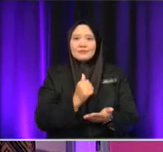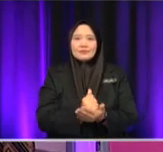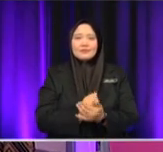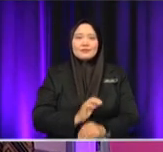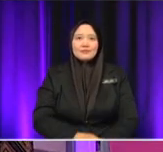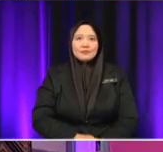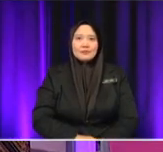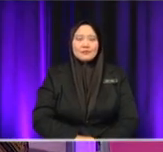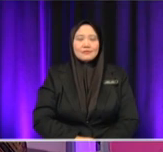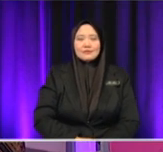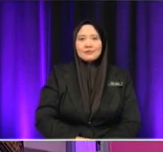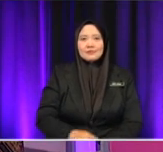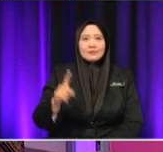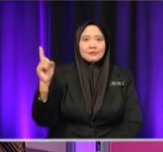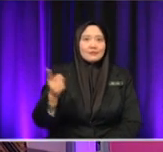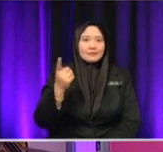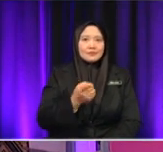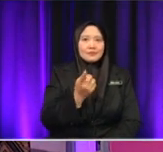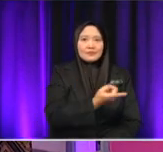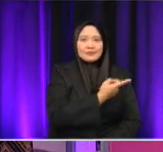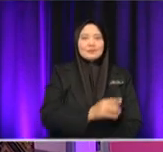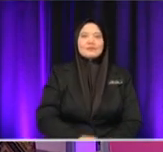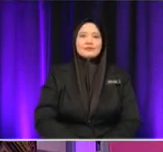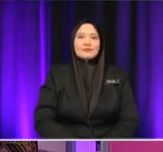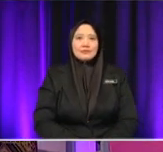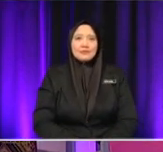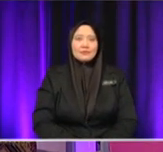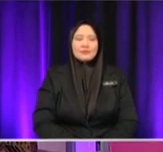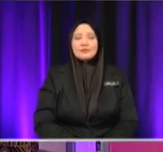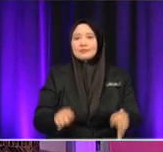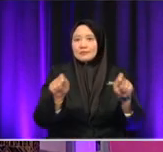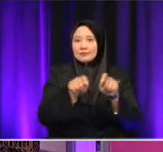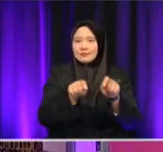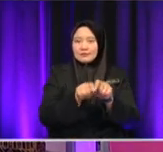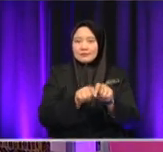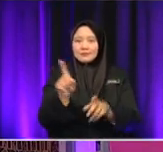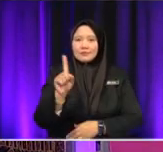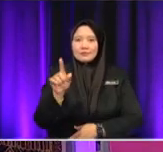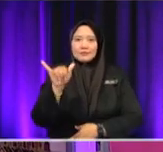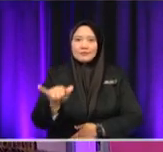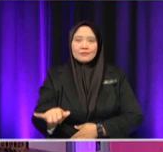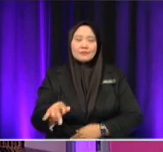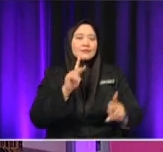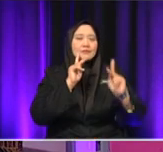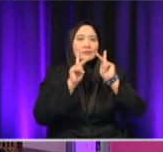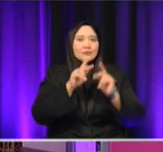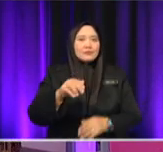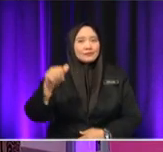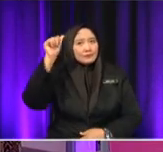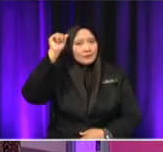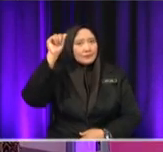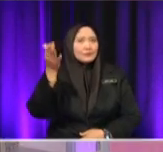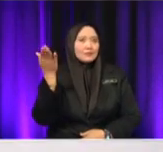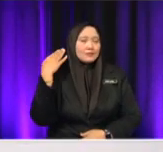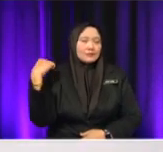Allahumma sholli ala sayyidina muhammad wa ala ali Muhammad seperti mana yang diperkatakan oleh Abang Aiman tadi hari ini bersama-sama